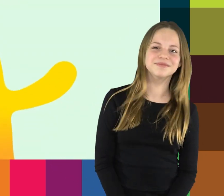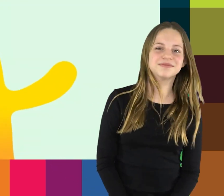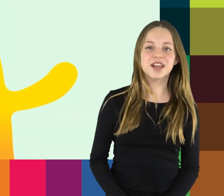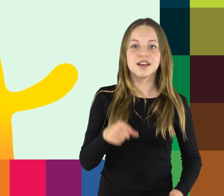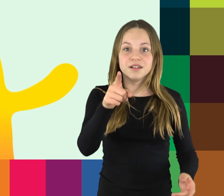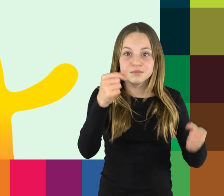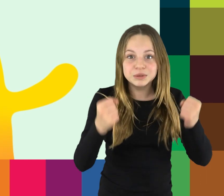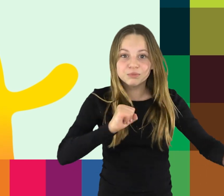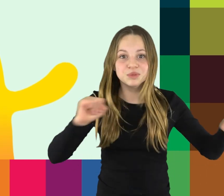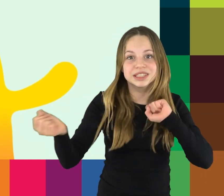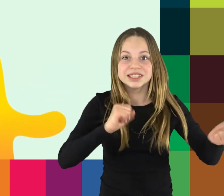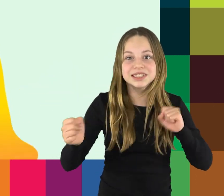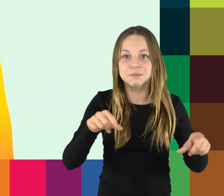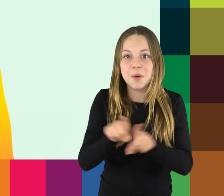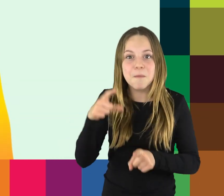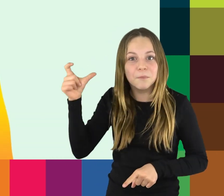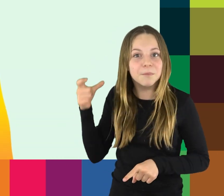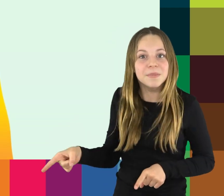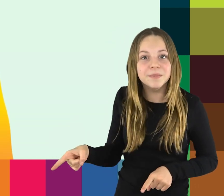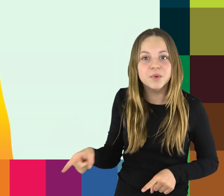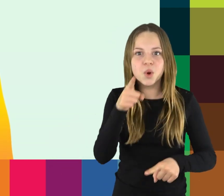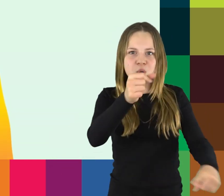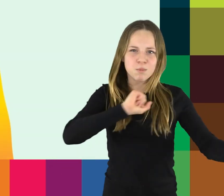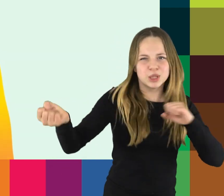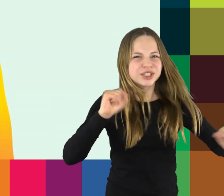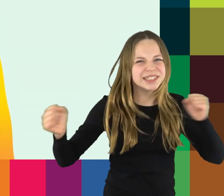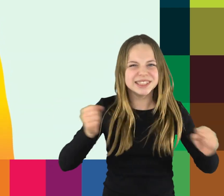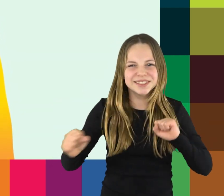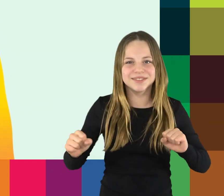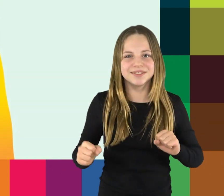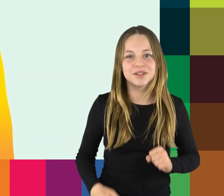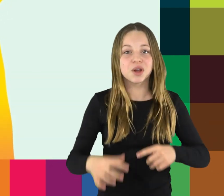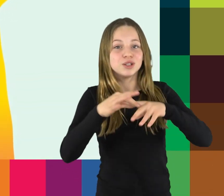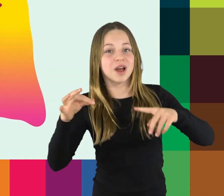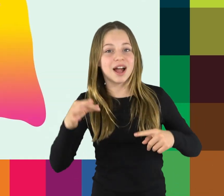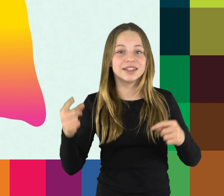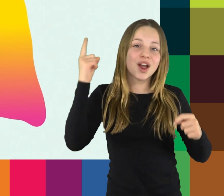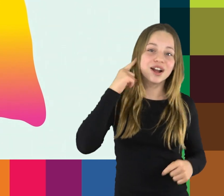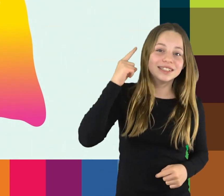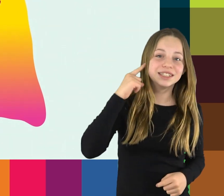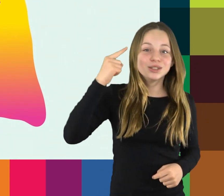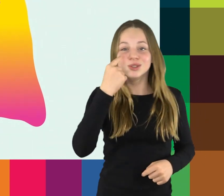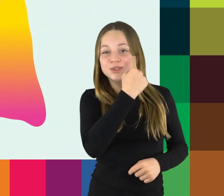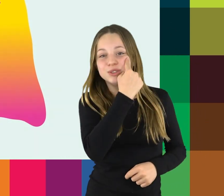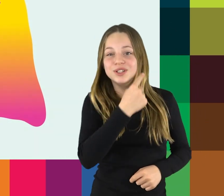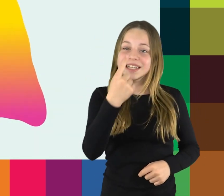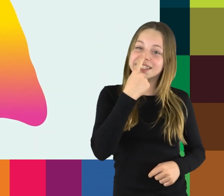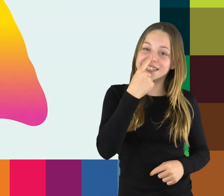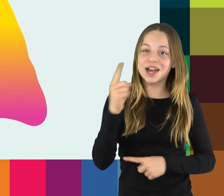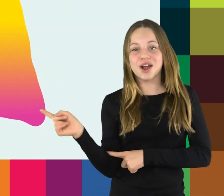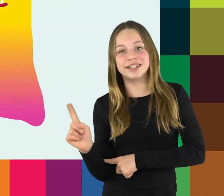Et toi, tu peux bouger comme Zuko? Bouge tout ce que tu peux. Tes doigts, tes orteils, tes yeux, ton nez ou ta